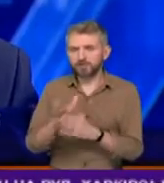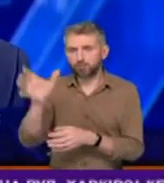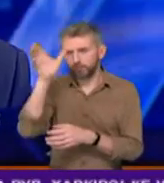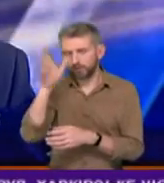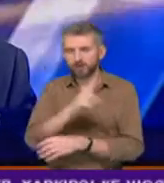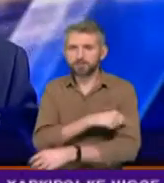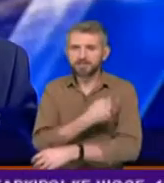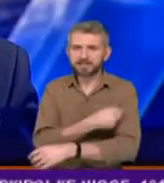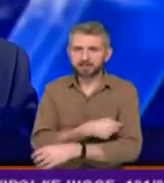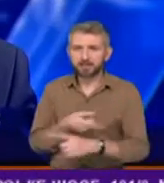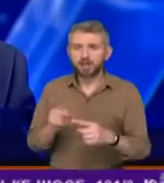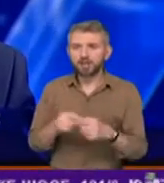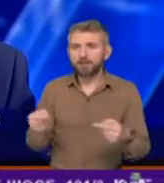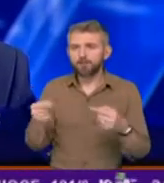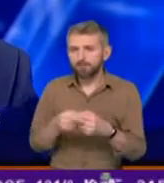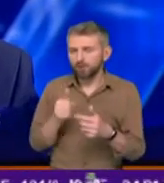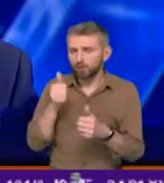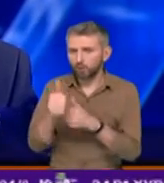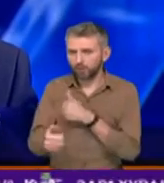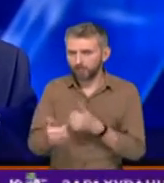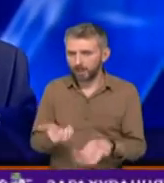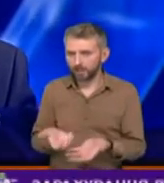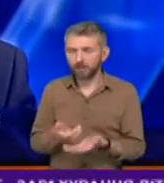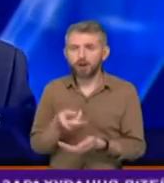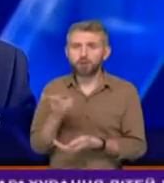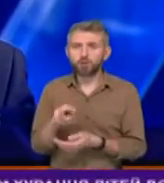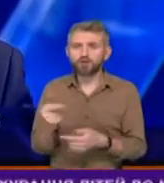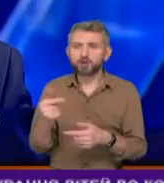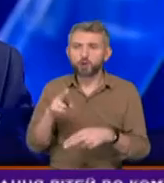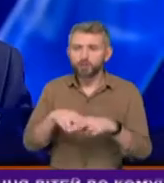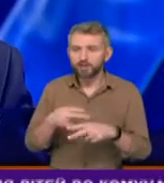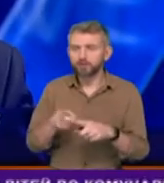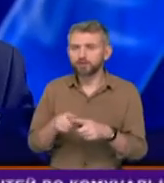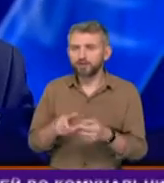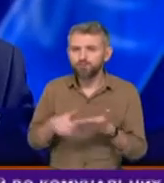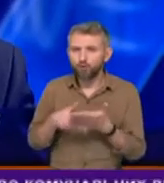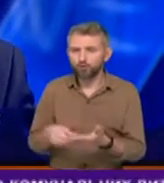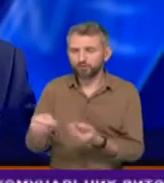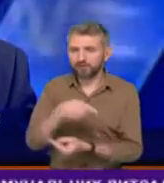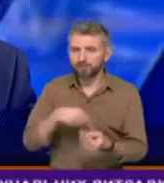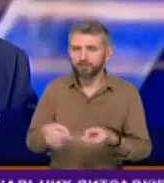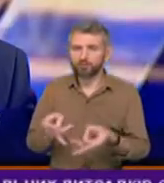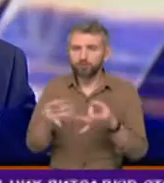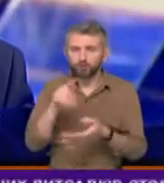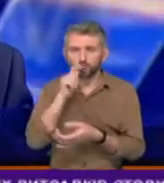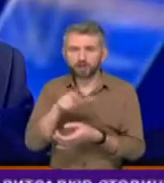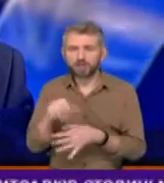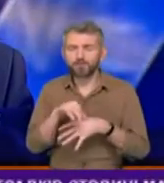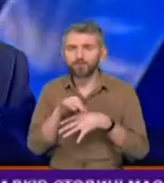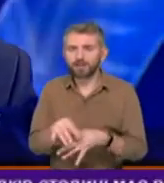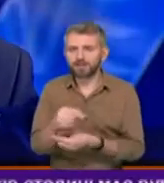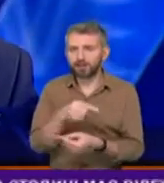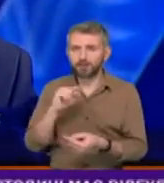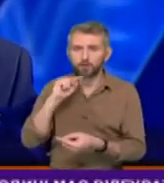освіти, медицини. Це певний крок вперед. Крім того, подвійне громадянство – це поштовх для бізнесу. Також спрощує українцям